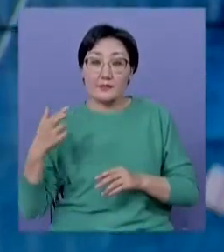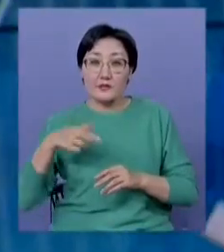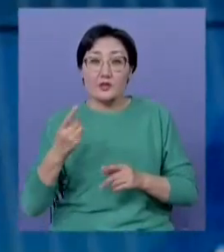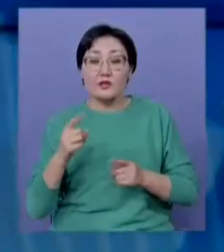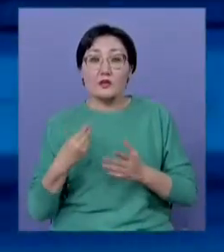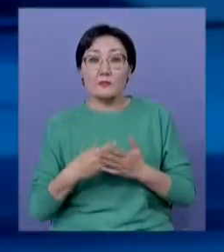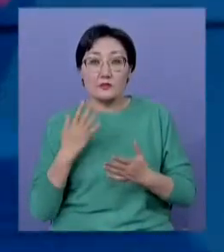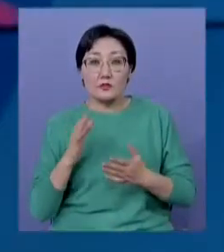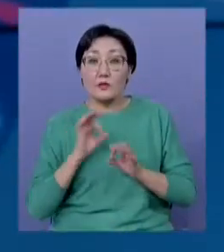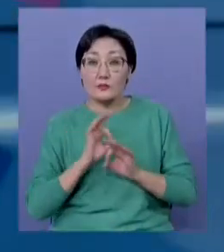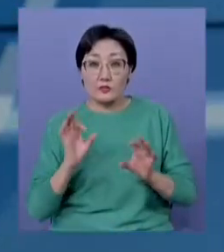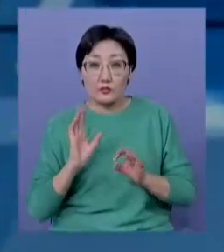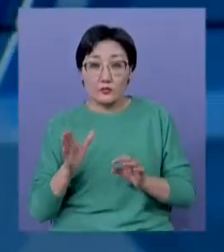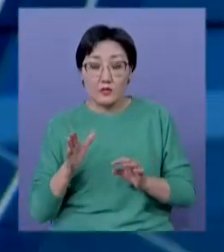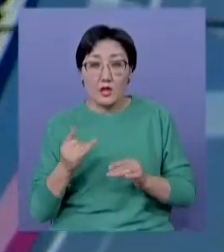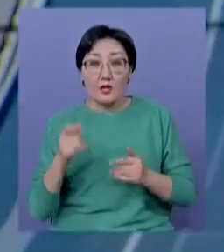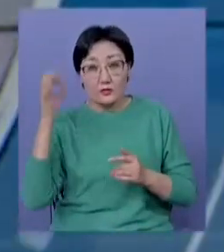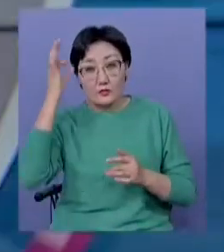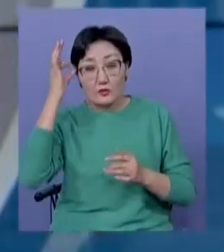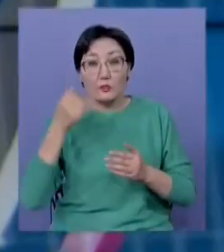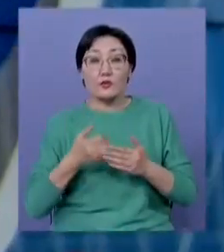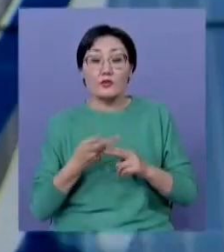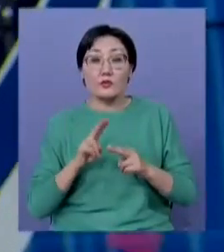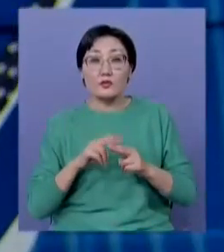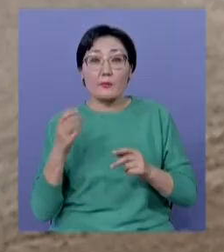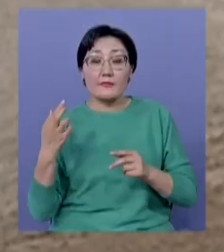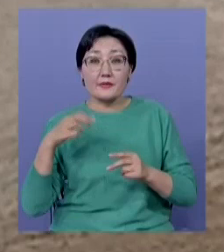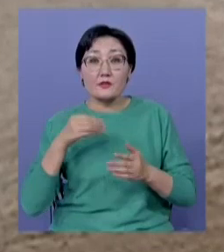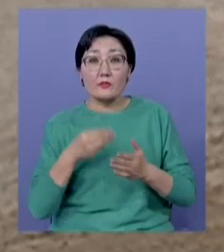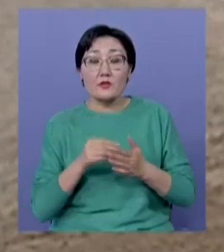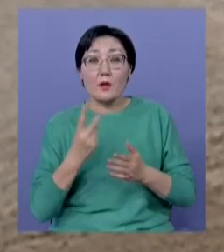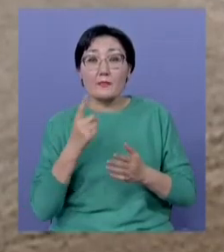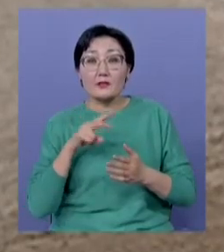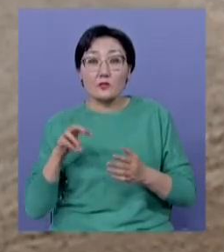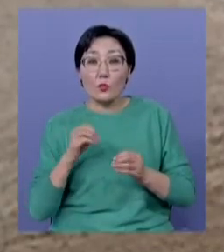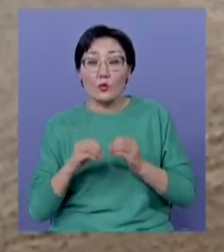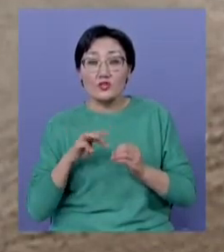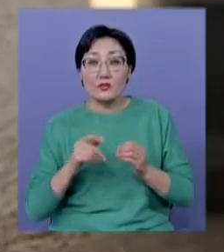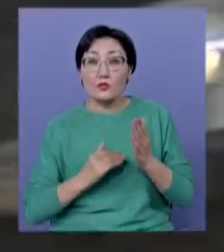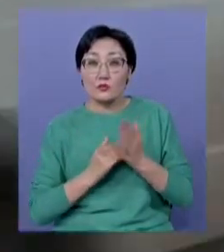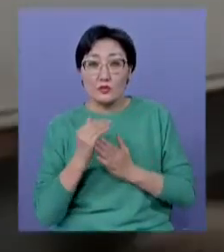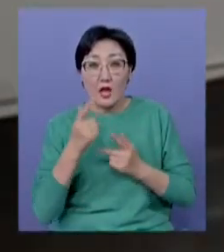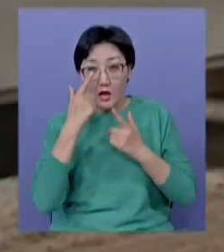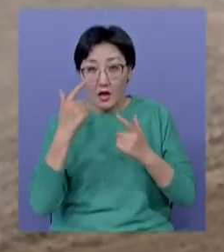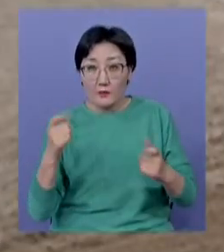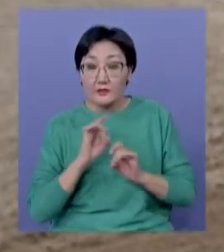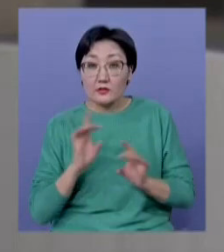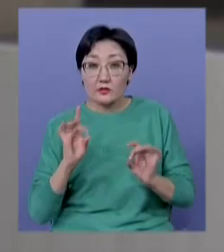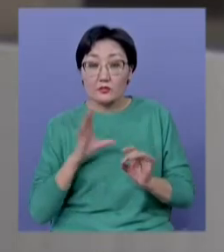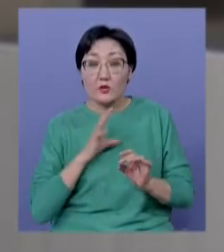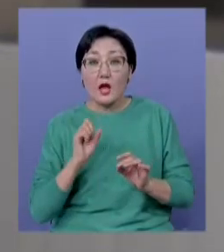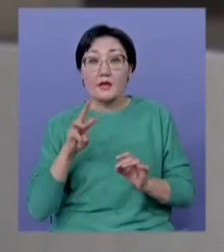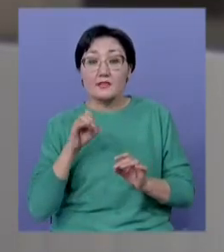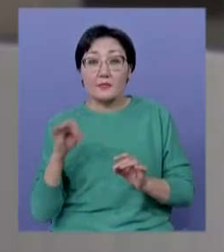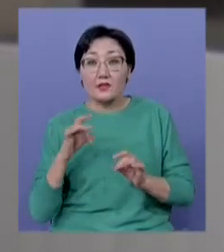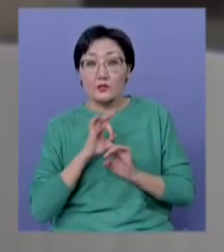неліктен қымбаттайтынын түсіндірді. Естеріңізге салайық, бұған дейін бензин бағасы литріне 10 теңгеге өсетіні туралы ақпарат тараған болатын. Әлихан